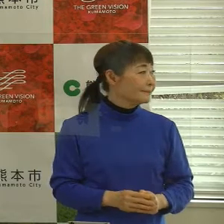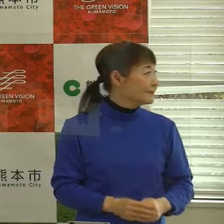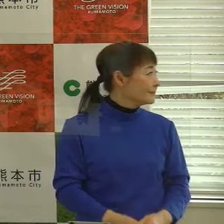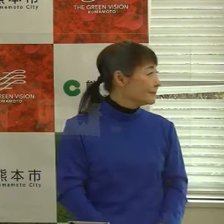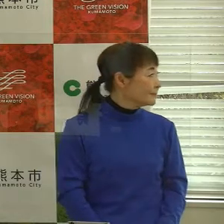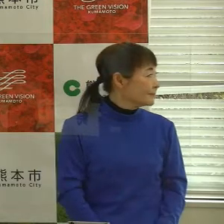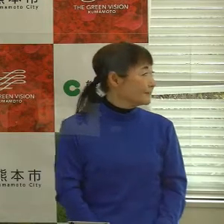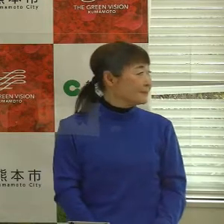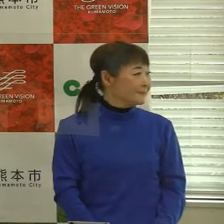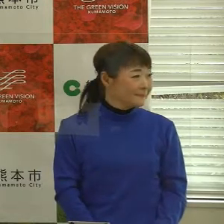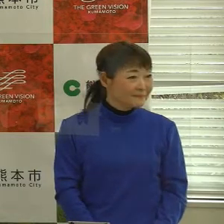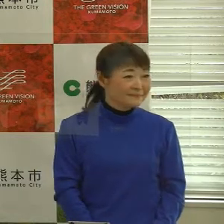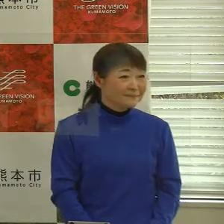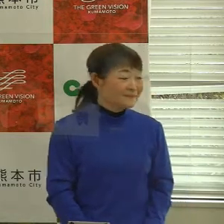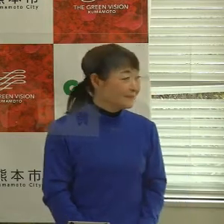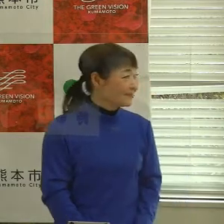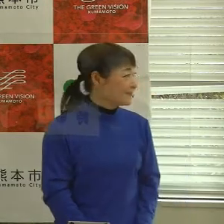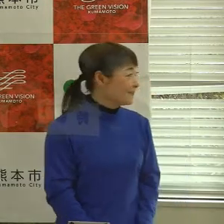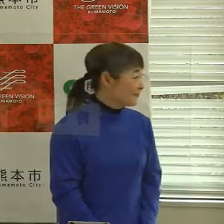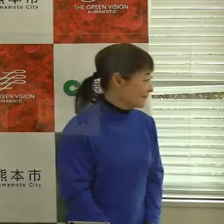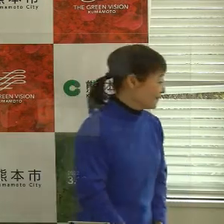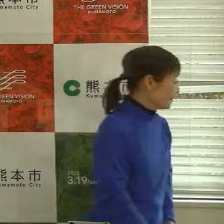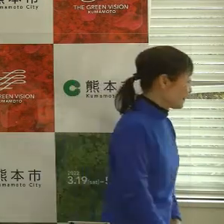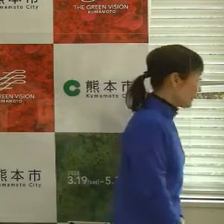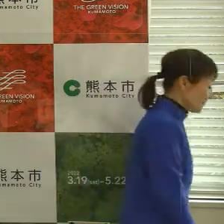はい、RKK さんどうぞ。じゃあマイクを。